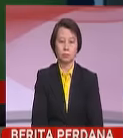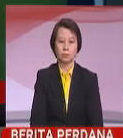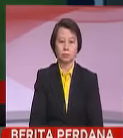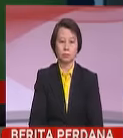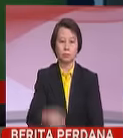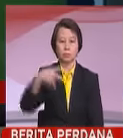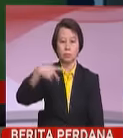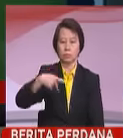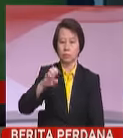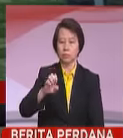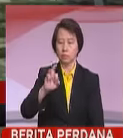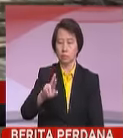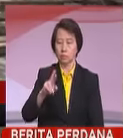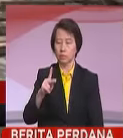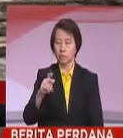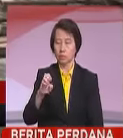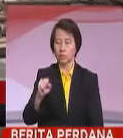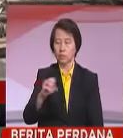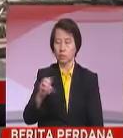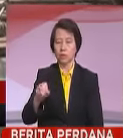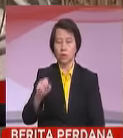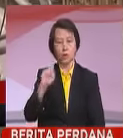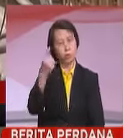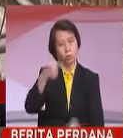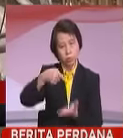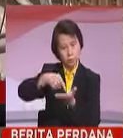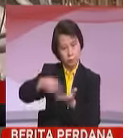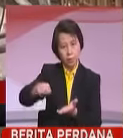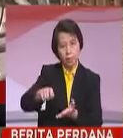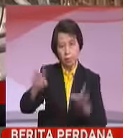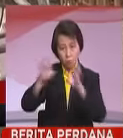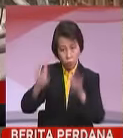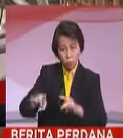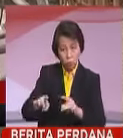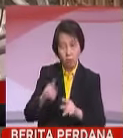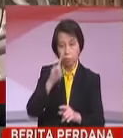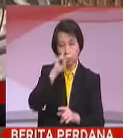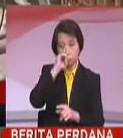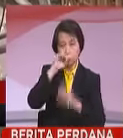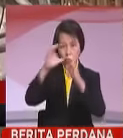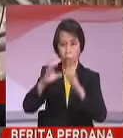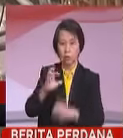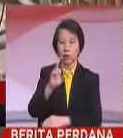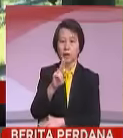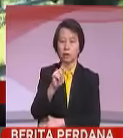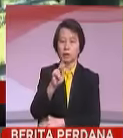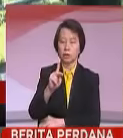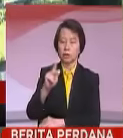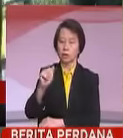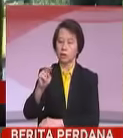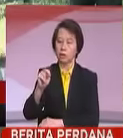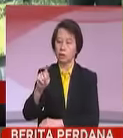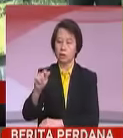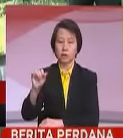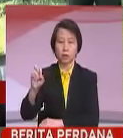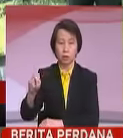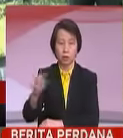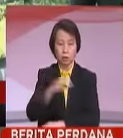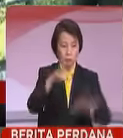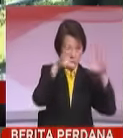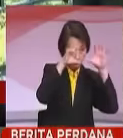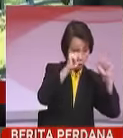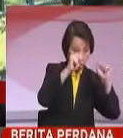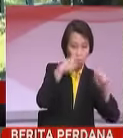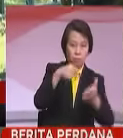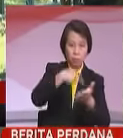Pertubuhan Keselamatan Sosial Perkeso hanya membiayai ujian saringan menggunakan kaedah RTK antigen manakala majikan perlu